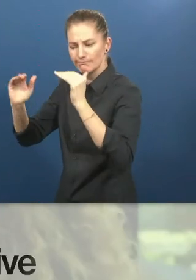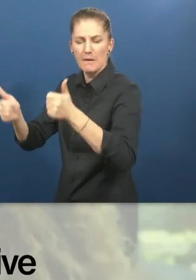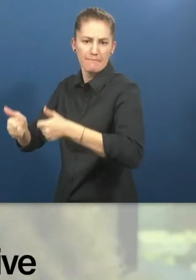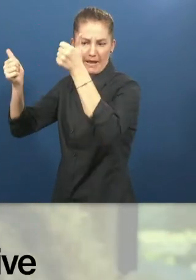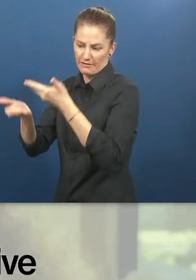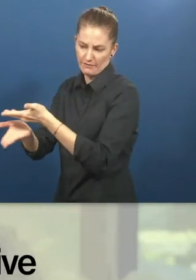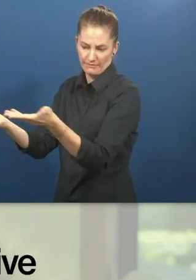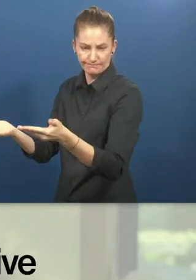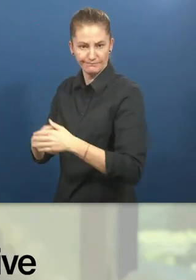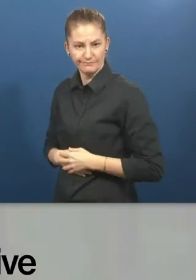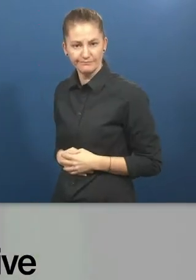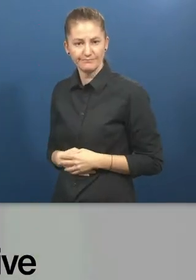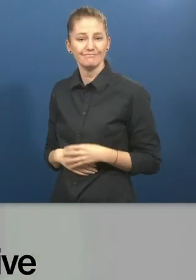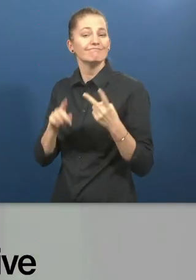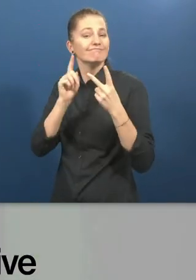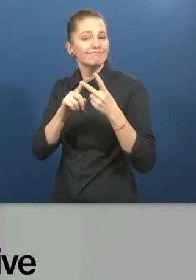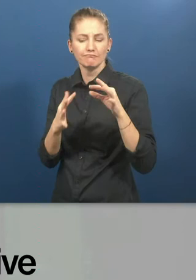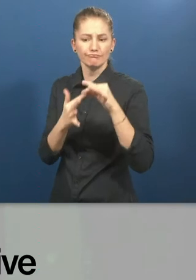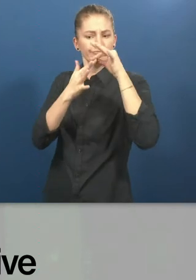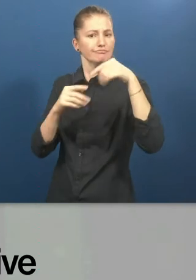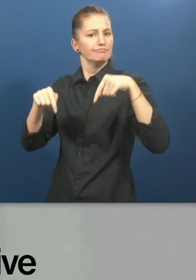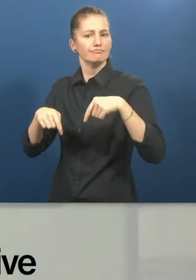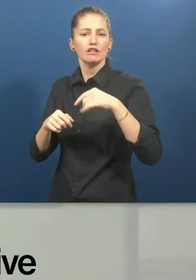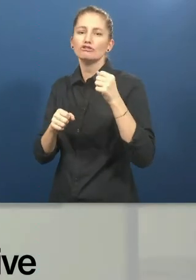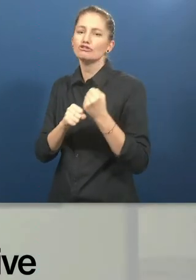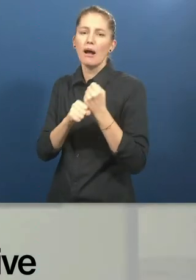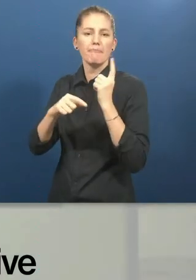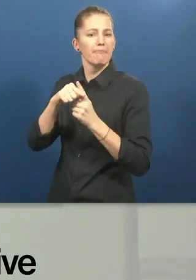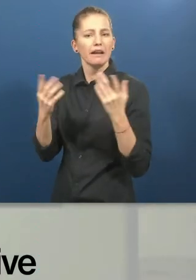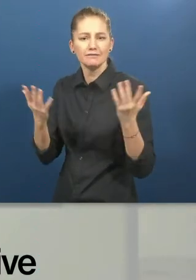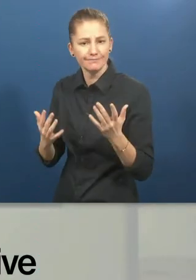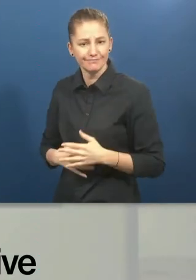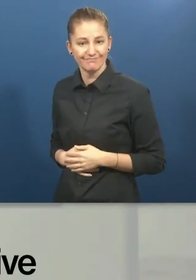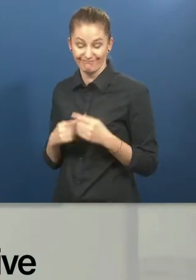What is unique and innovative about JobPlus?